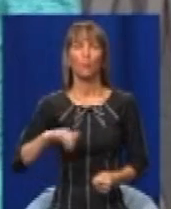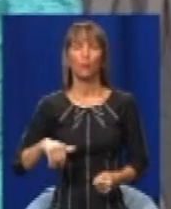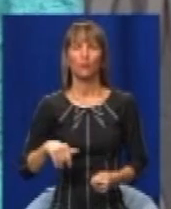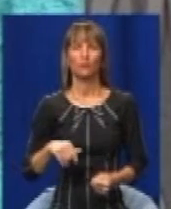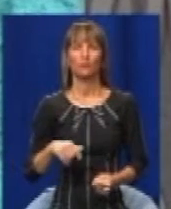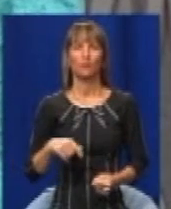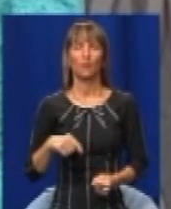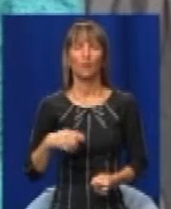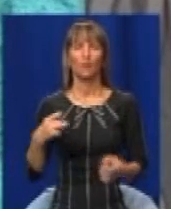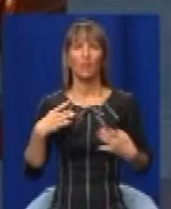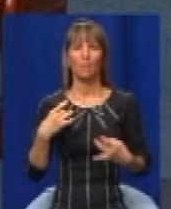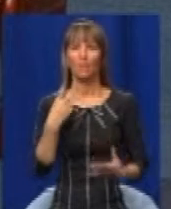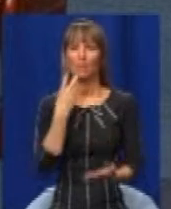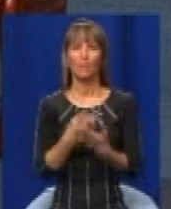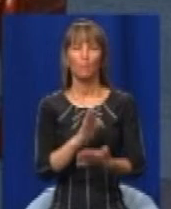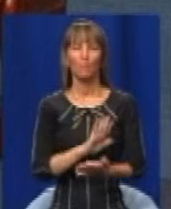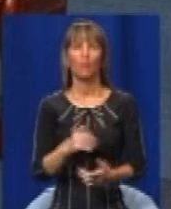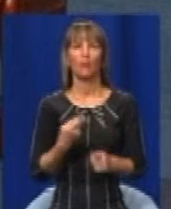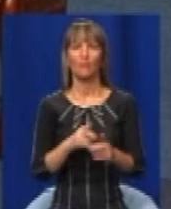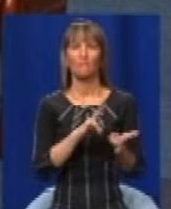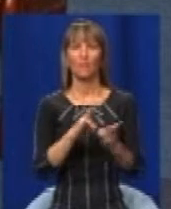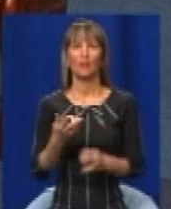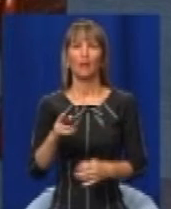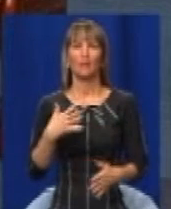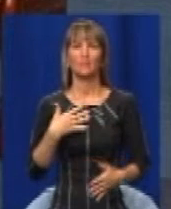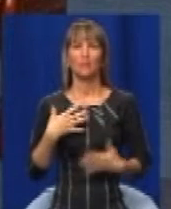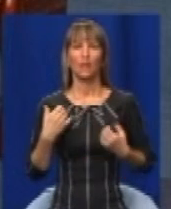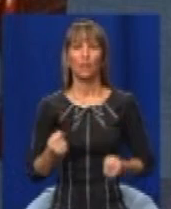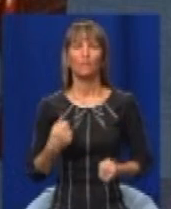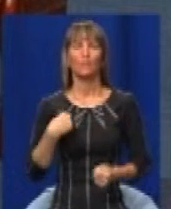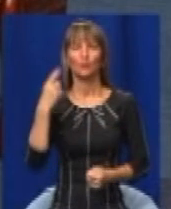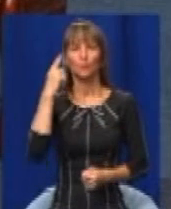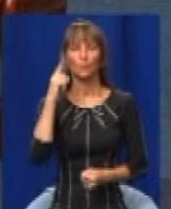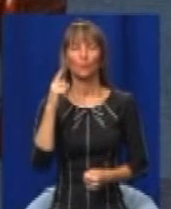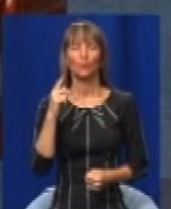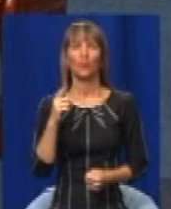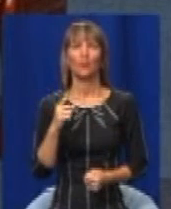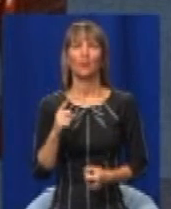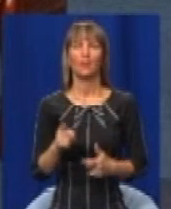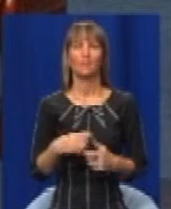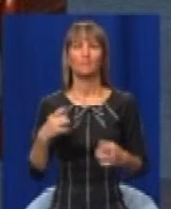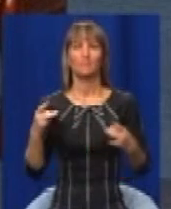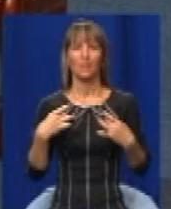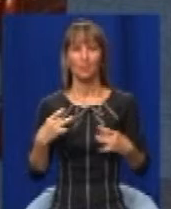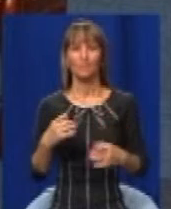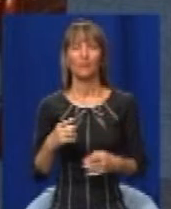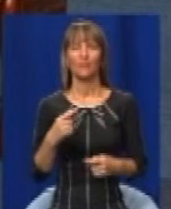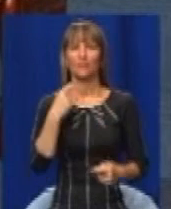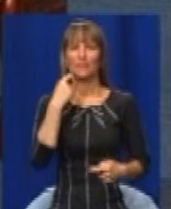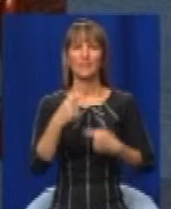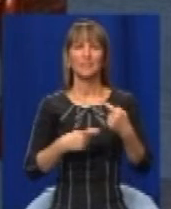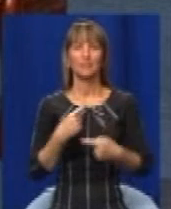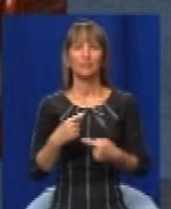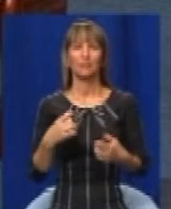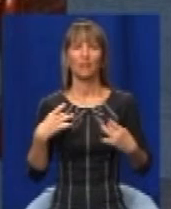думаєш, стресостійкість, вона дуже шкідлива для здоров'я? Ну, думаю, що так. Чи стрес, перепрошую, стрес, бути постійно в стресі,